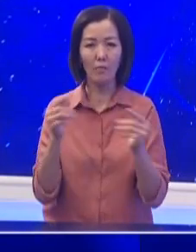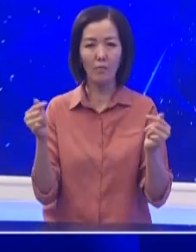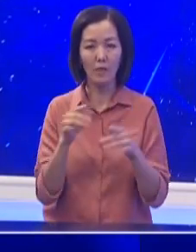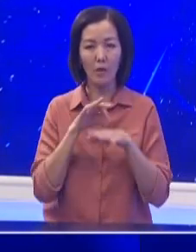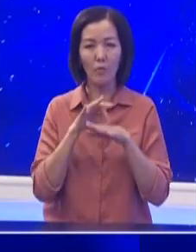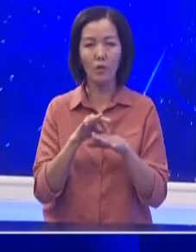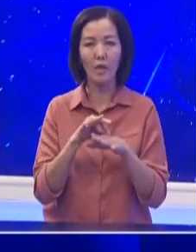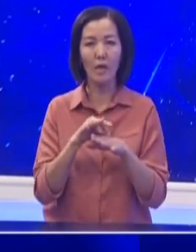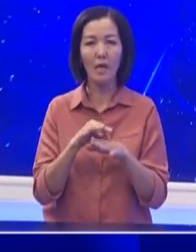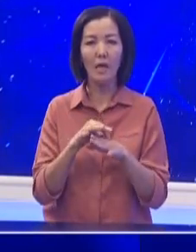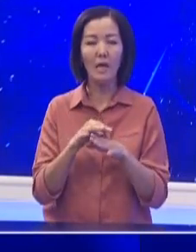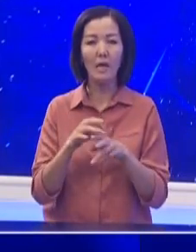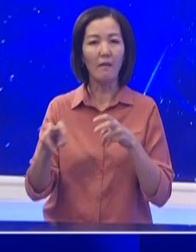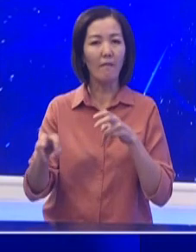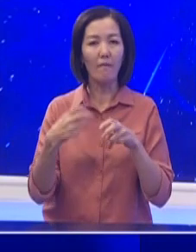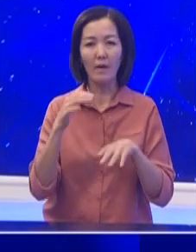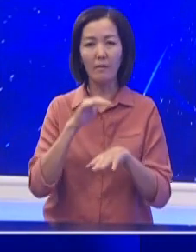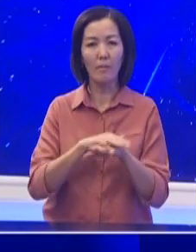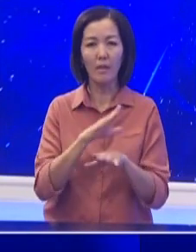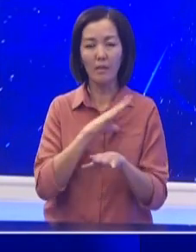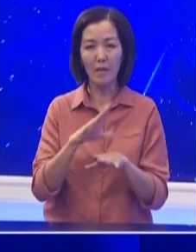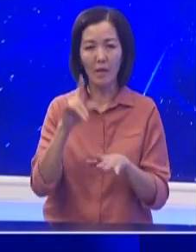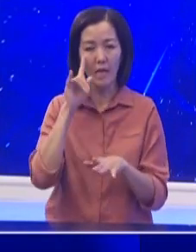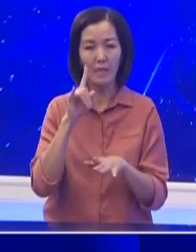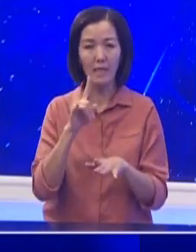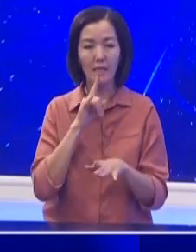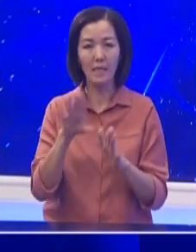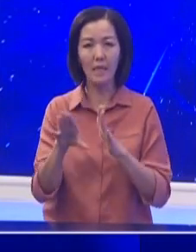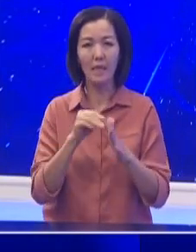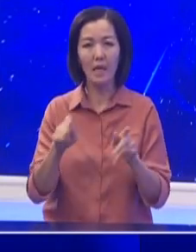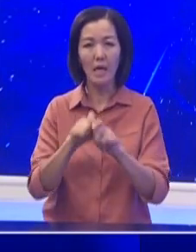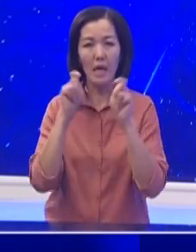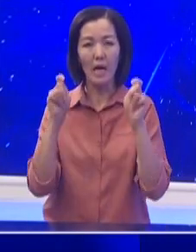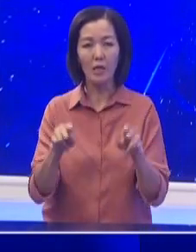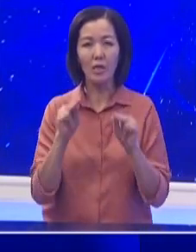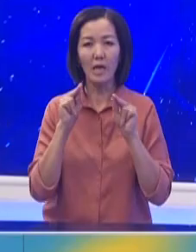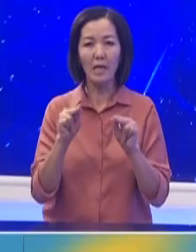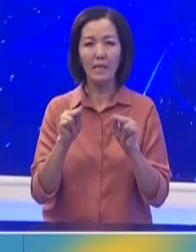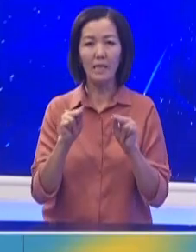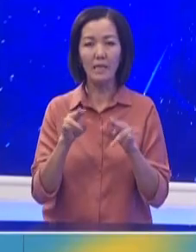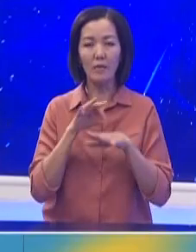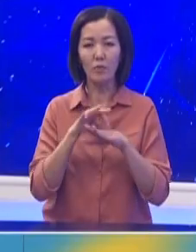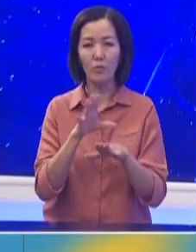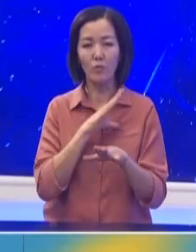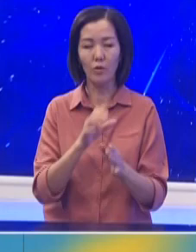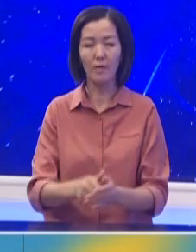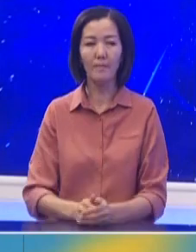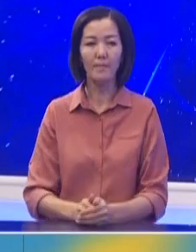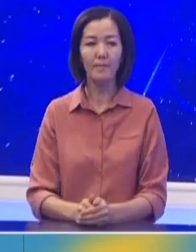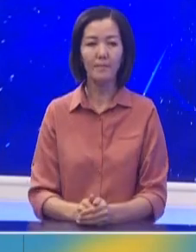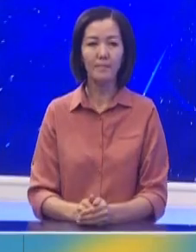Референдум барысында ешқандай заң бұзушылық анықталмады. Қазақстандағы референдум ашық әрі әділ демократиялық түрде өтті.